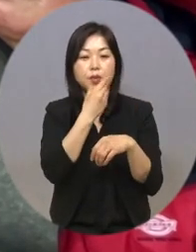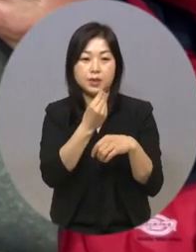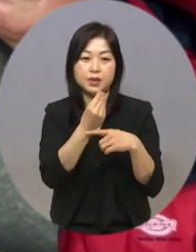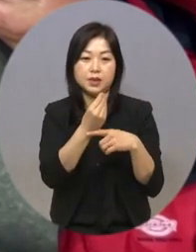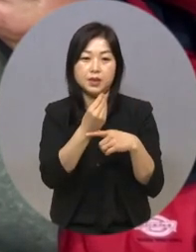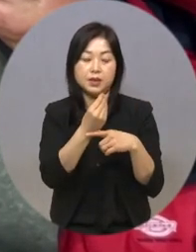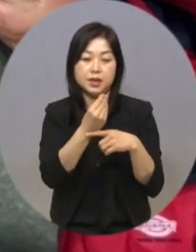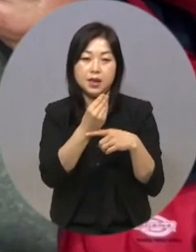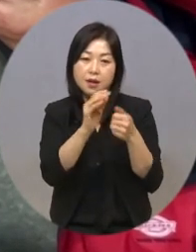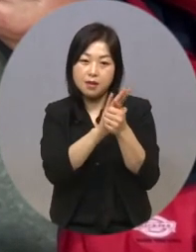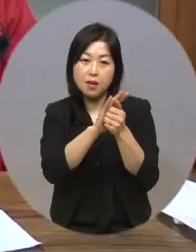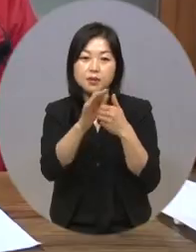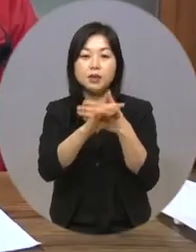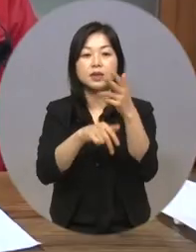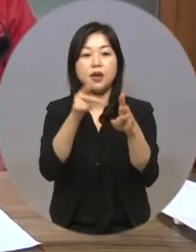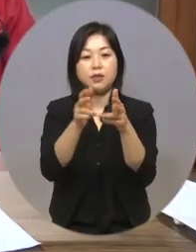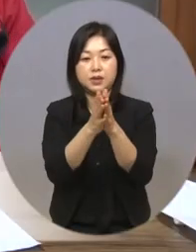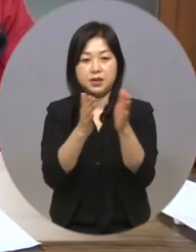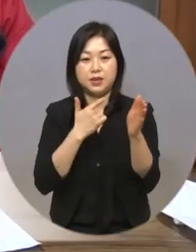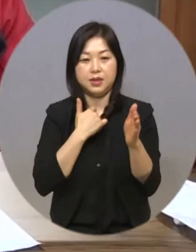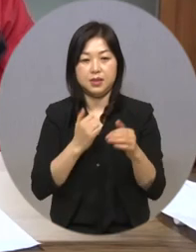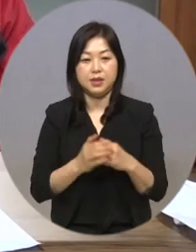시범사업으로 진행되었습니다.